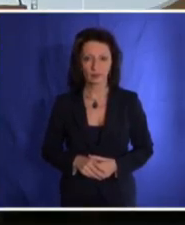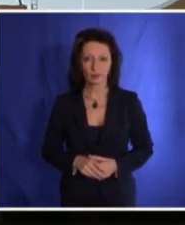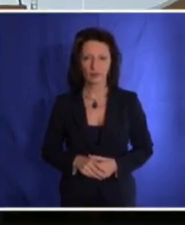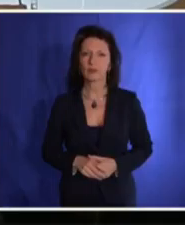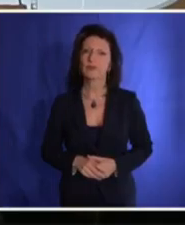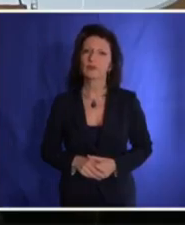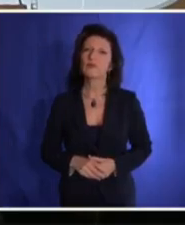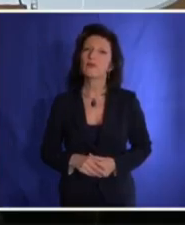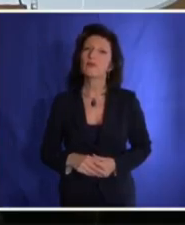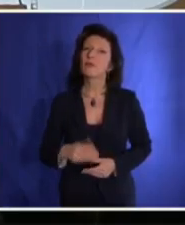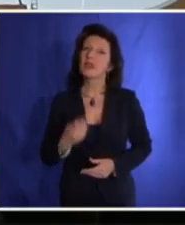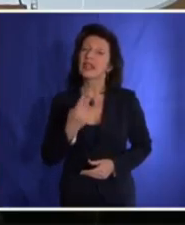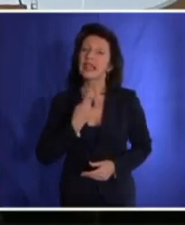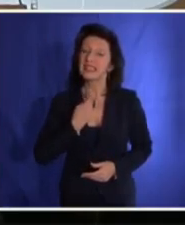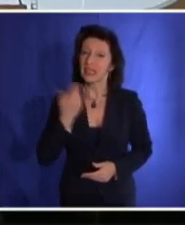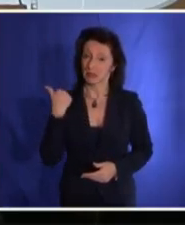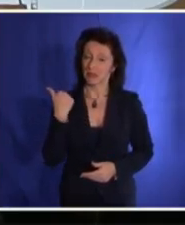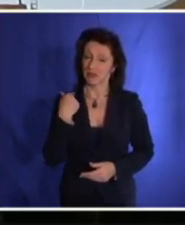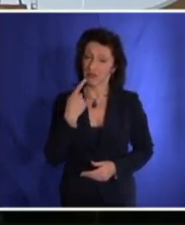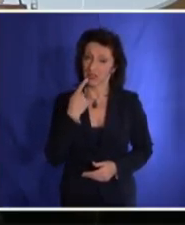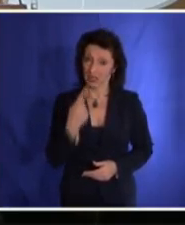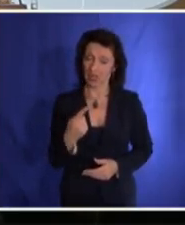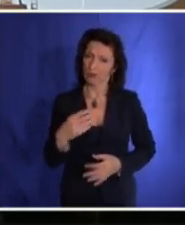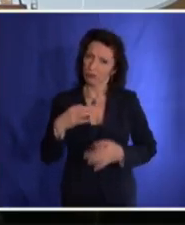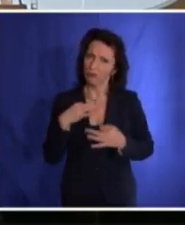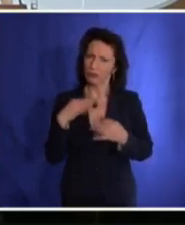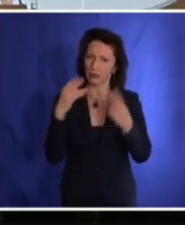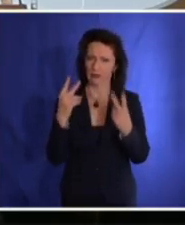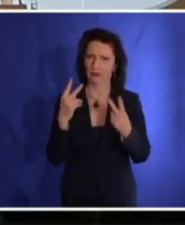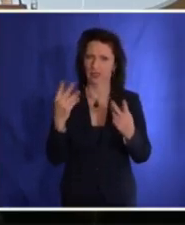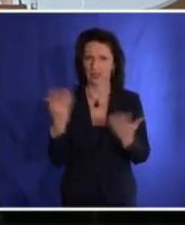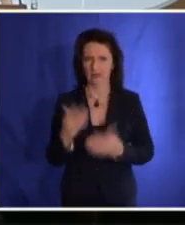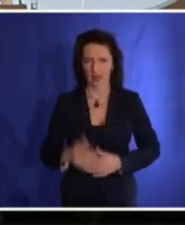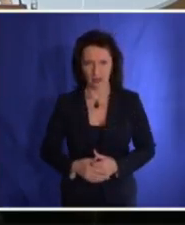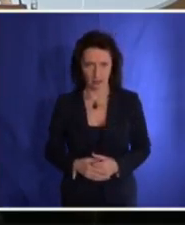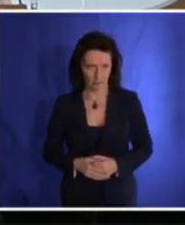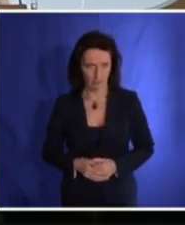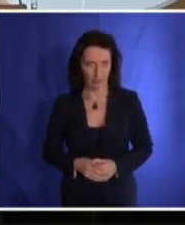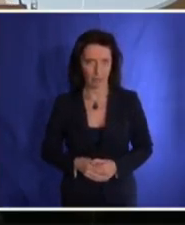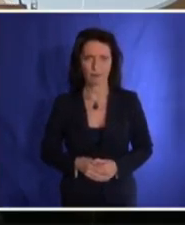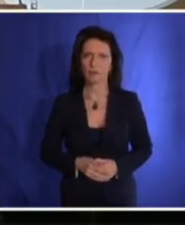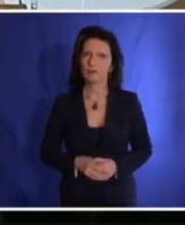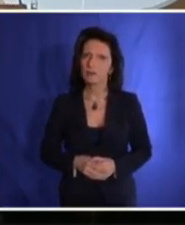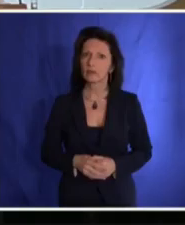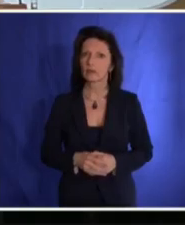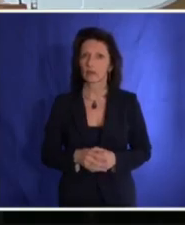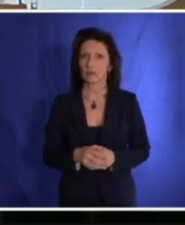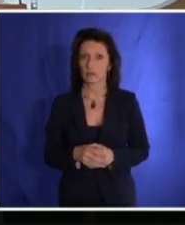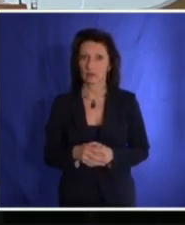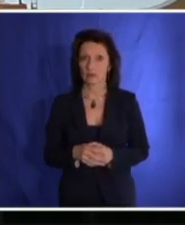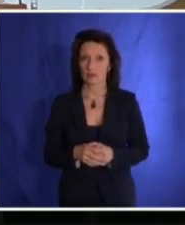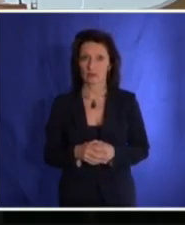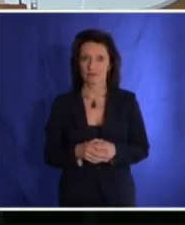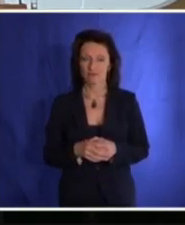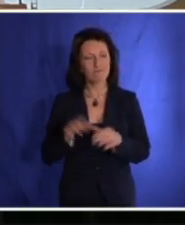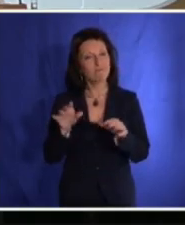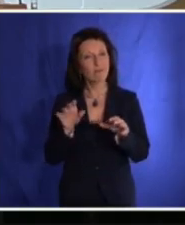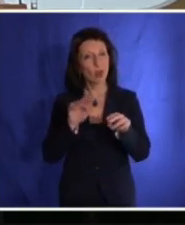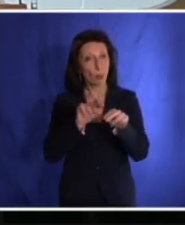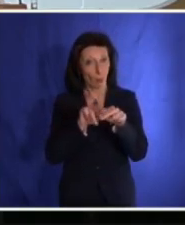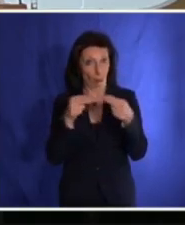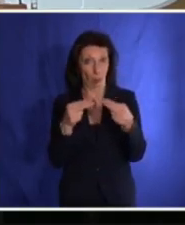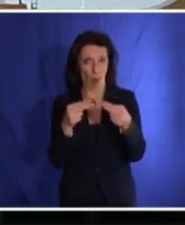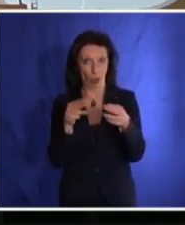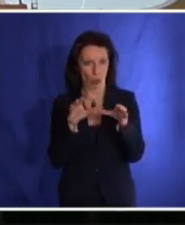Ich habe gesagt, dass es mir wichtig ist, dass die Bünde als erste Impulse setzen